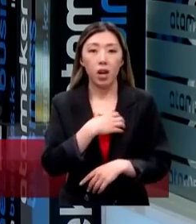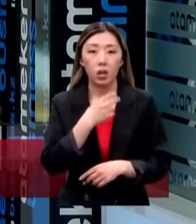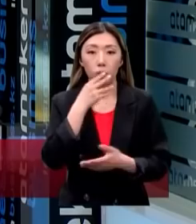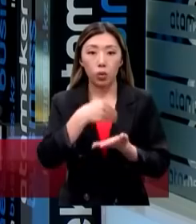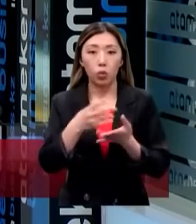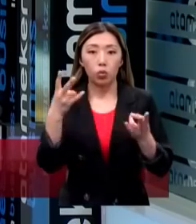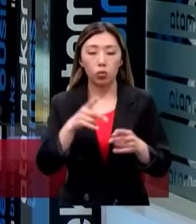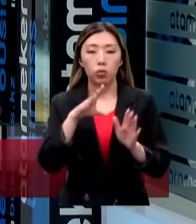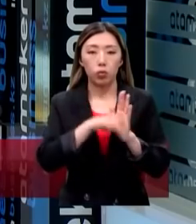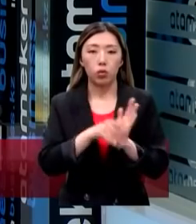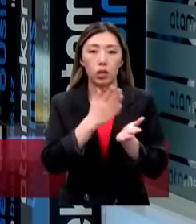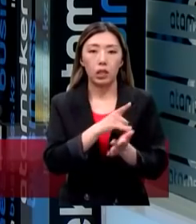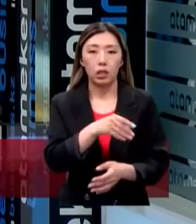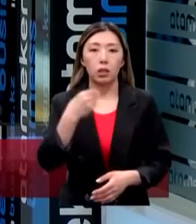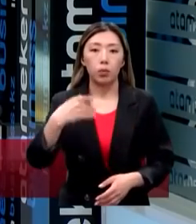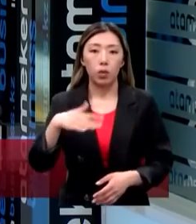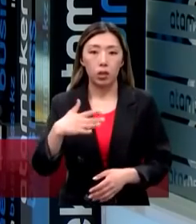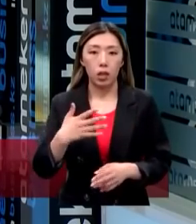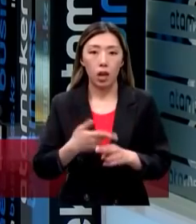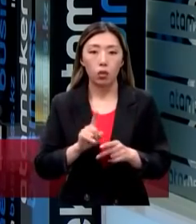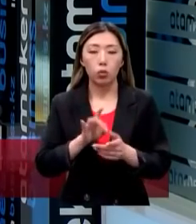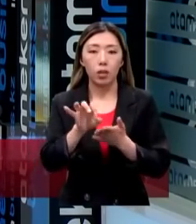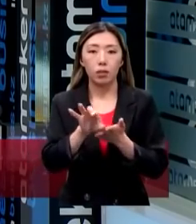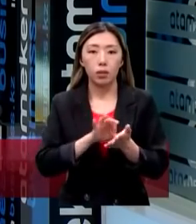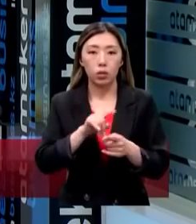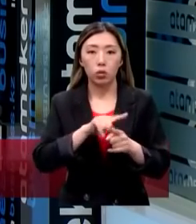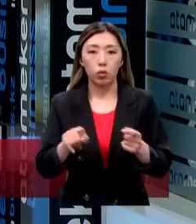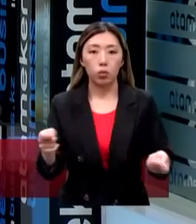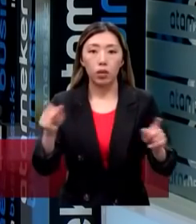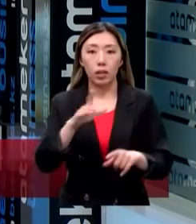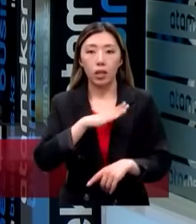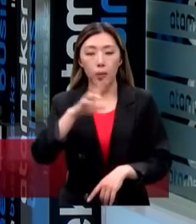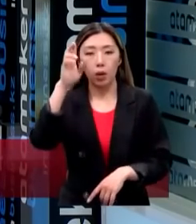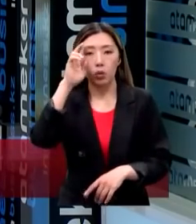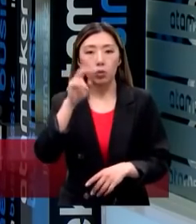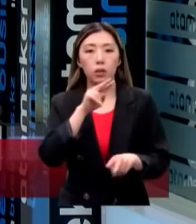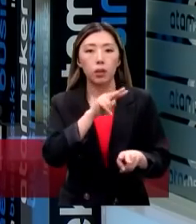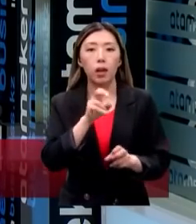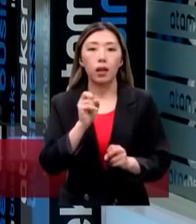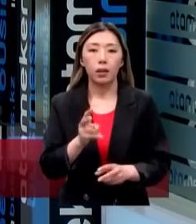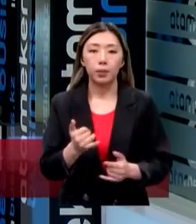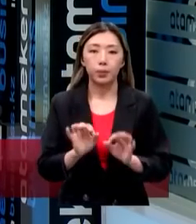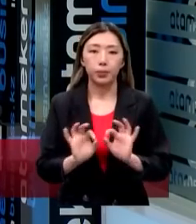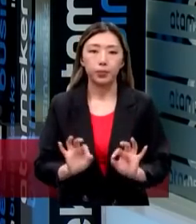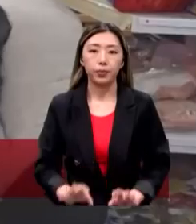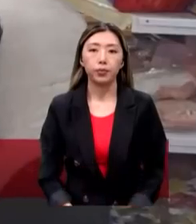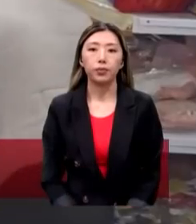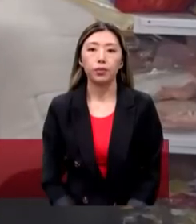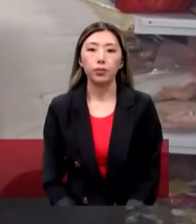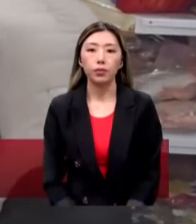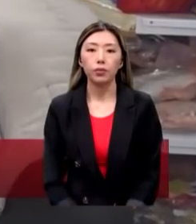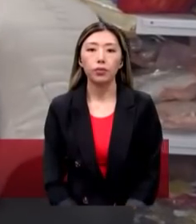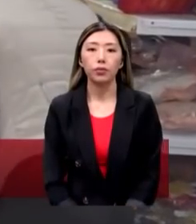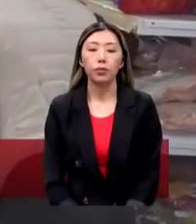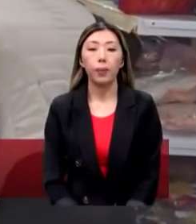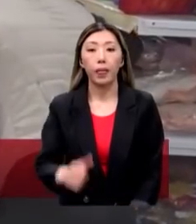продукты. Возможно ли сдержать резкий скачок цены, как государство намерено это делать, узнавала Саулия Байгалиева. В